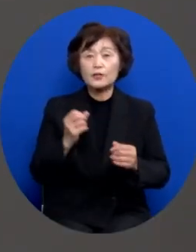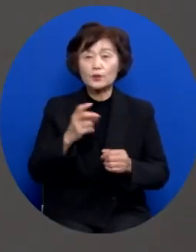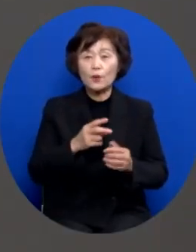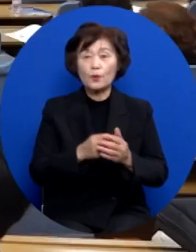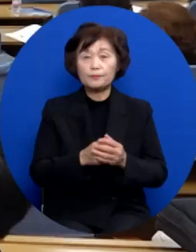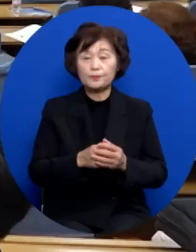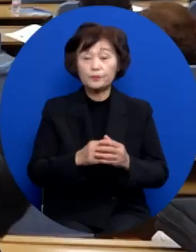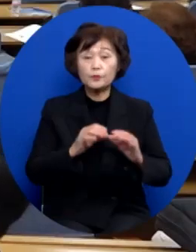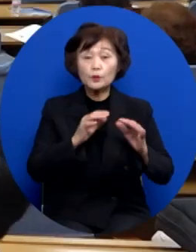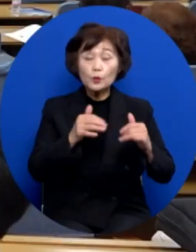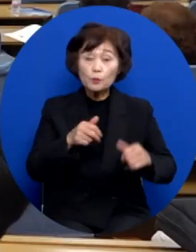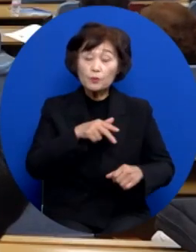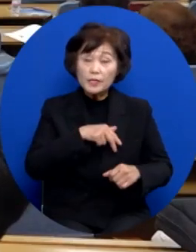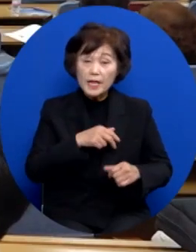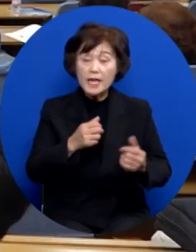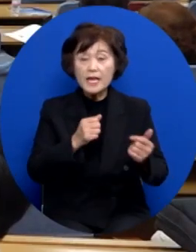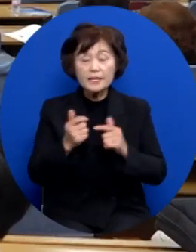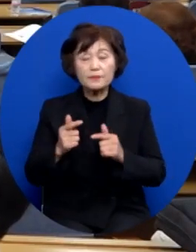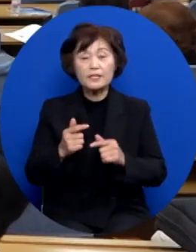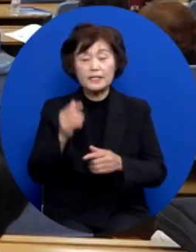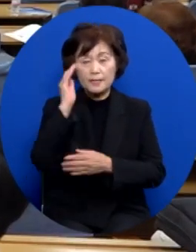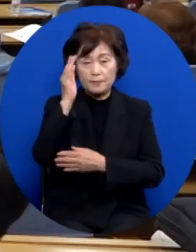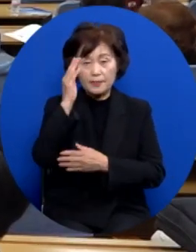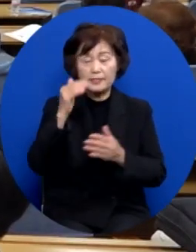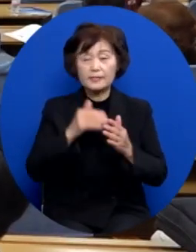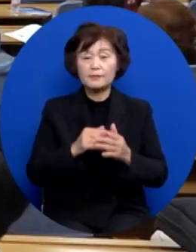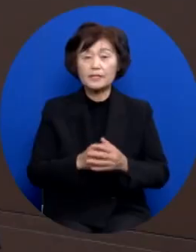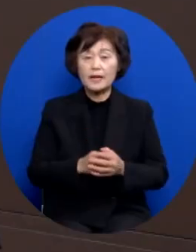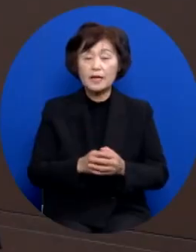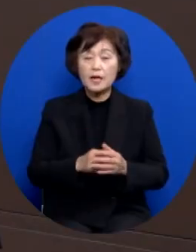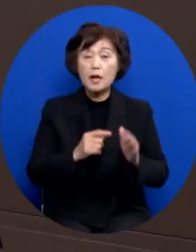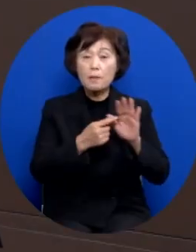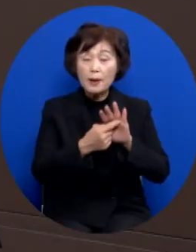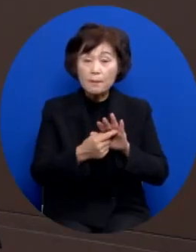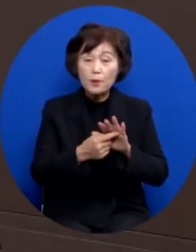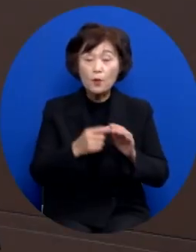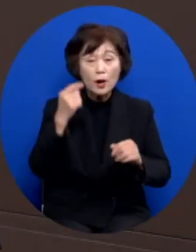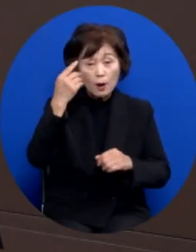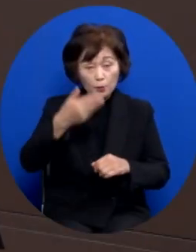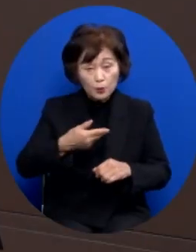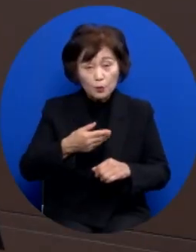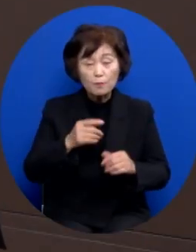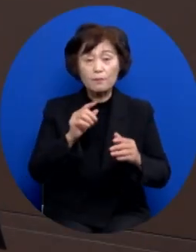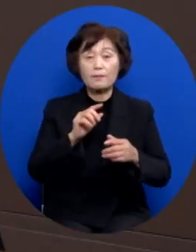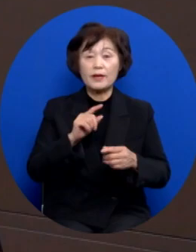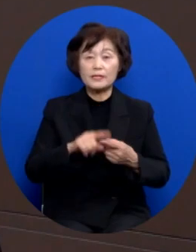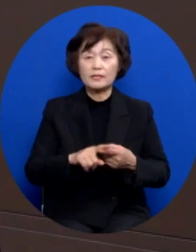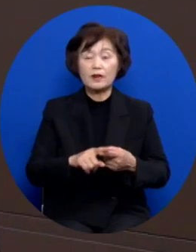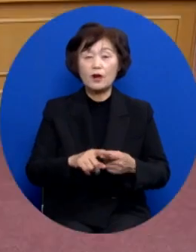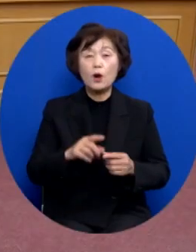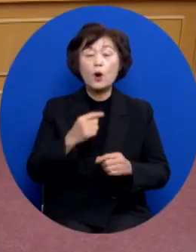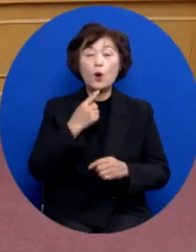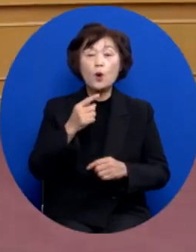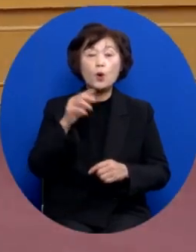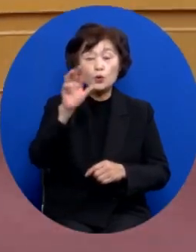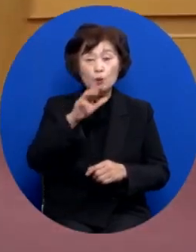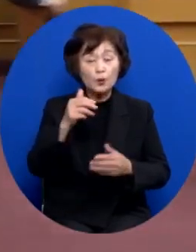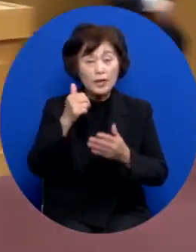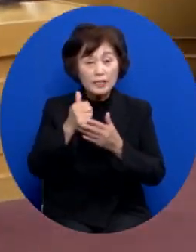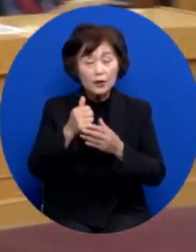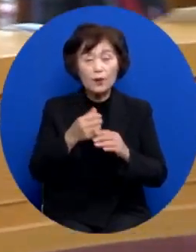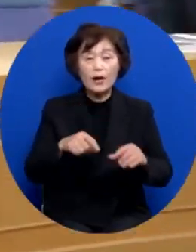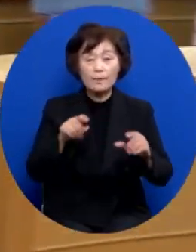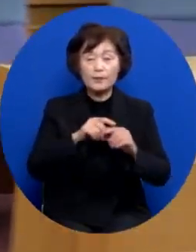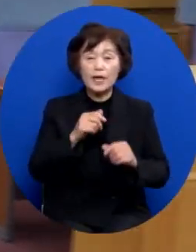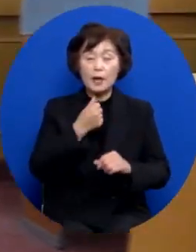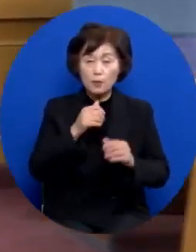국민의 임 최재영 의원이 개회사를 전했습니다 발표와 지리에 선 예장 합동총회 오정호 총회장을 비롯해 안창호